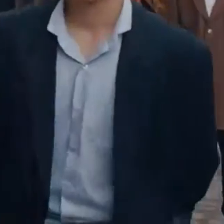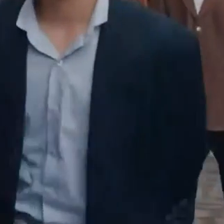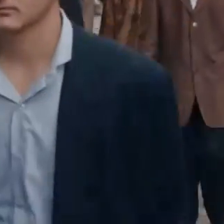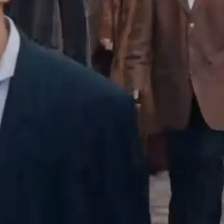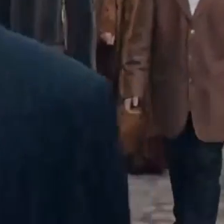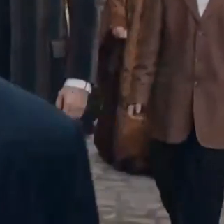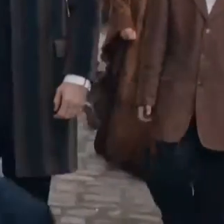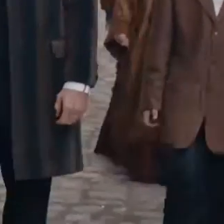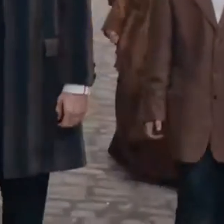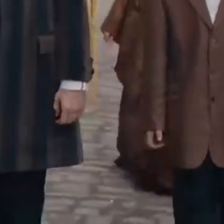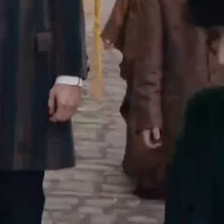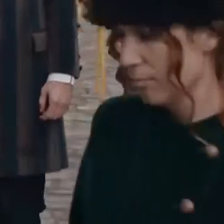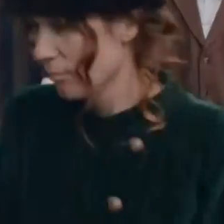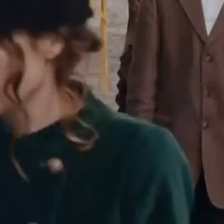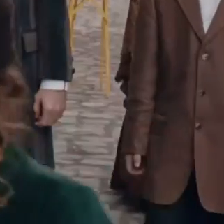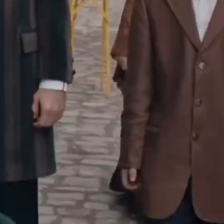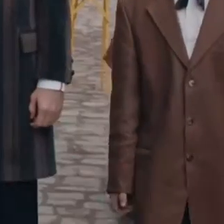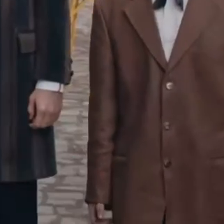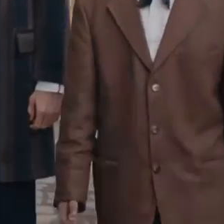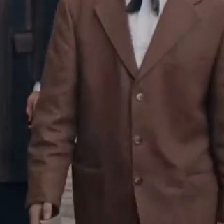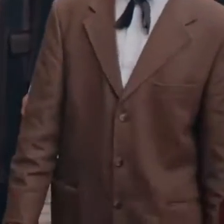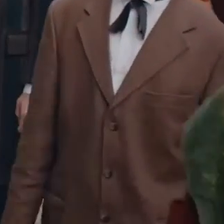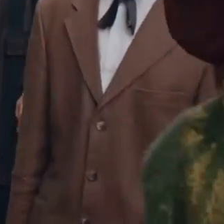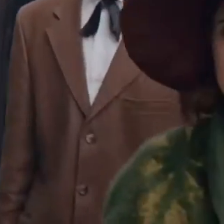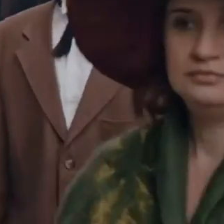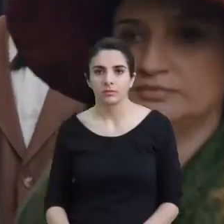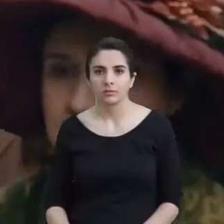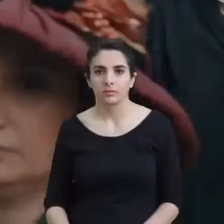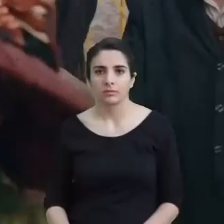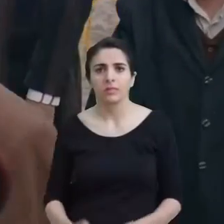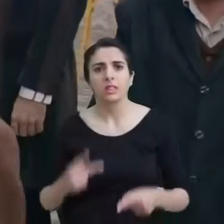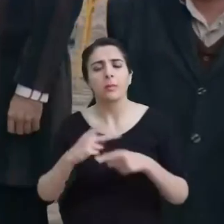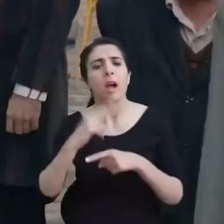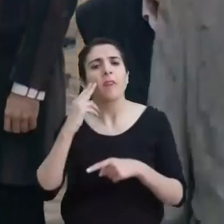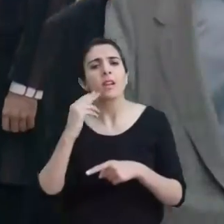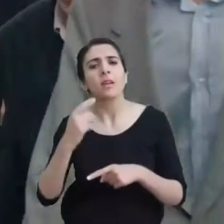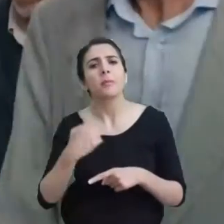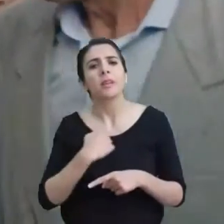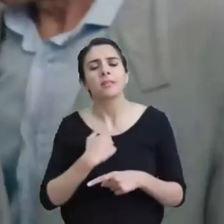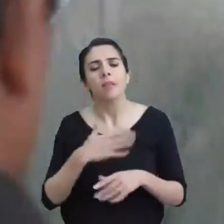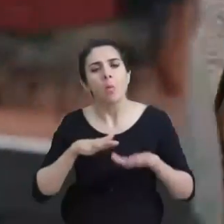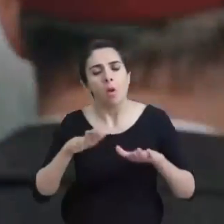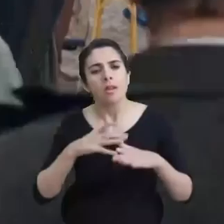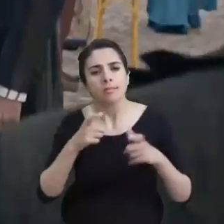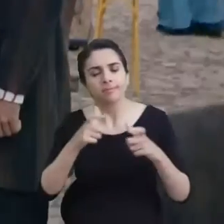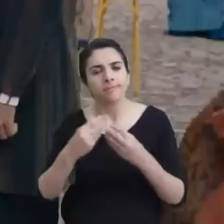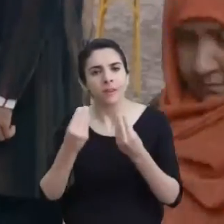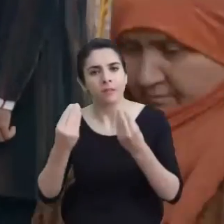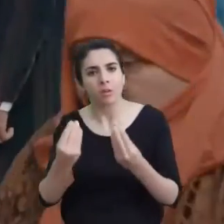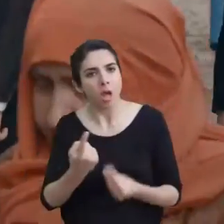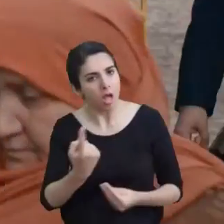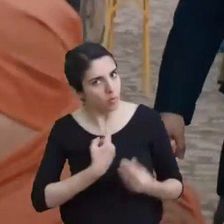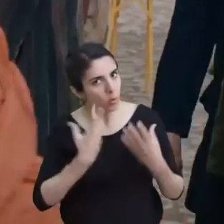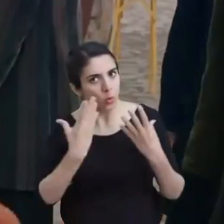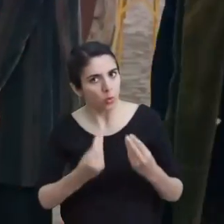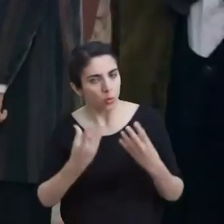akordeon. Çeyrek ve ince kaşlı meydana bakan bir yerde börek yemişler. Zabit efendilere benden iki porsiyon börek daha. Emrin olur